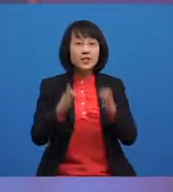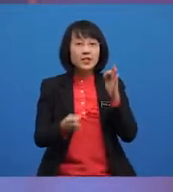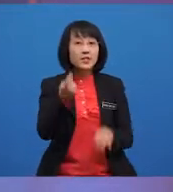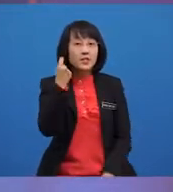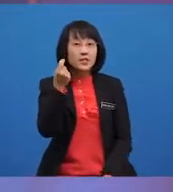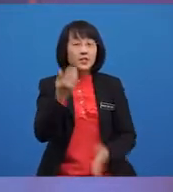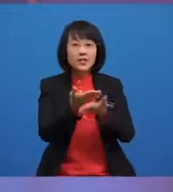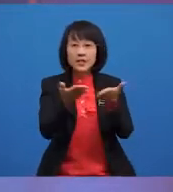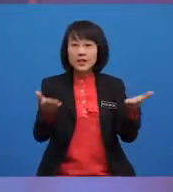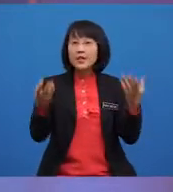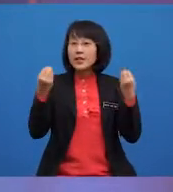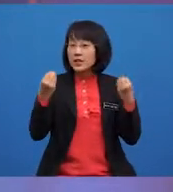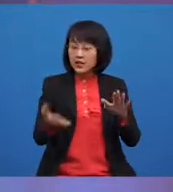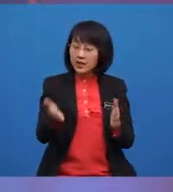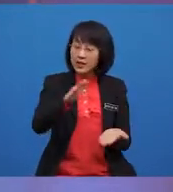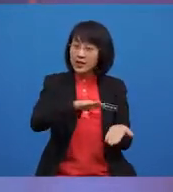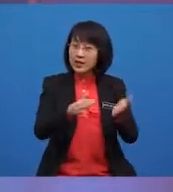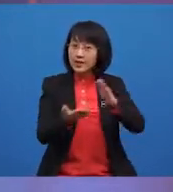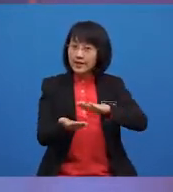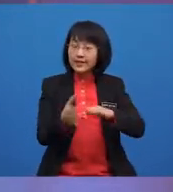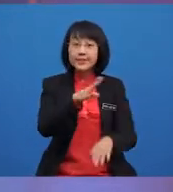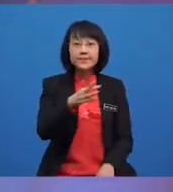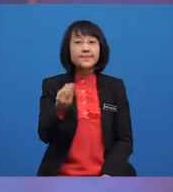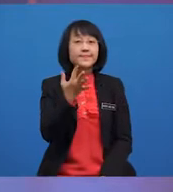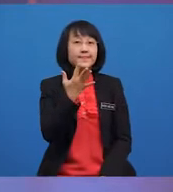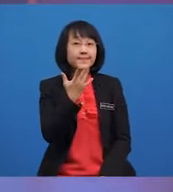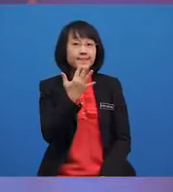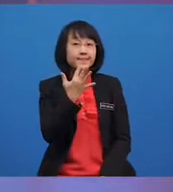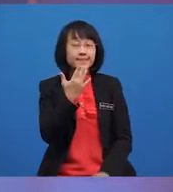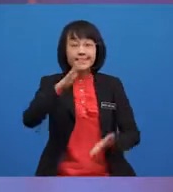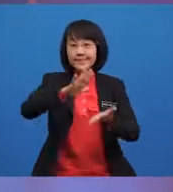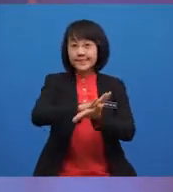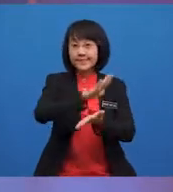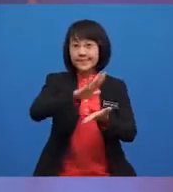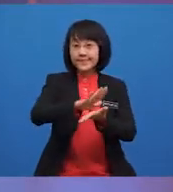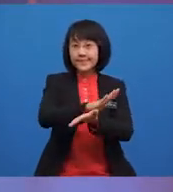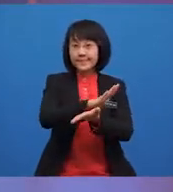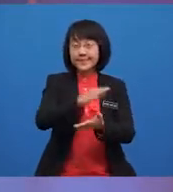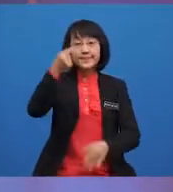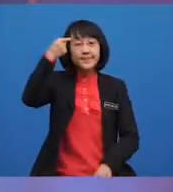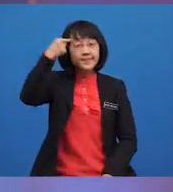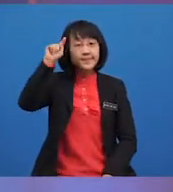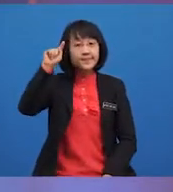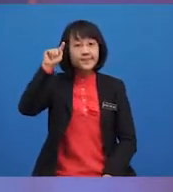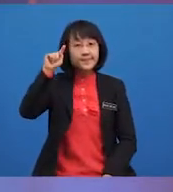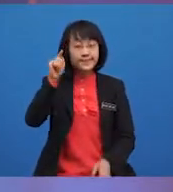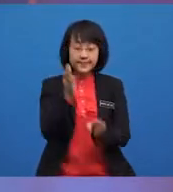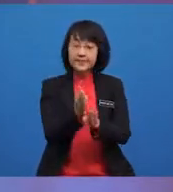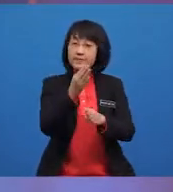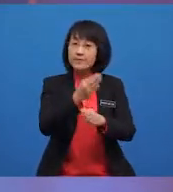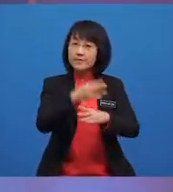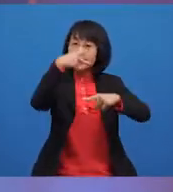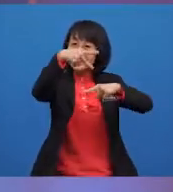Sekiranya tadi kamu telah melipat dan mewarnakan kertas untuk